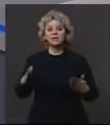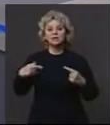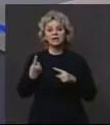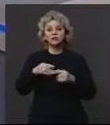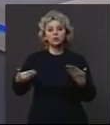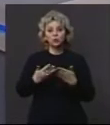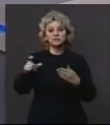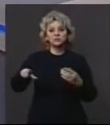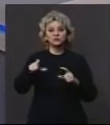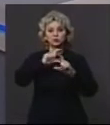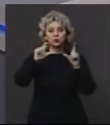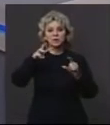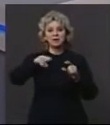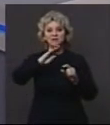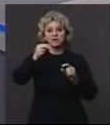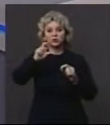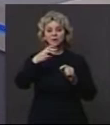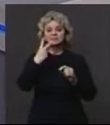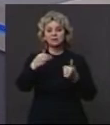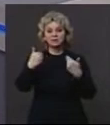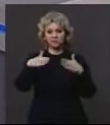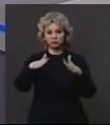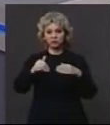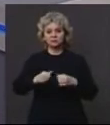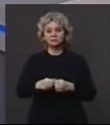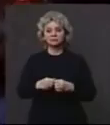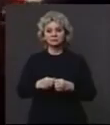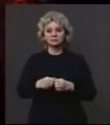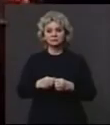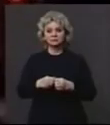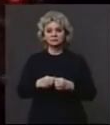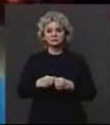Здравствуйте, это новости на Дону в студии Мария Филинкова. Смотрите в выпуске.